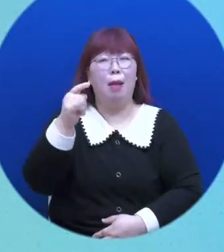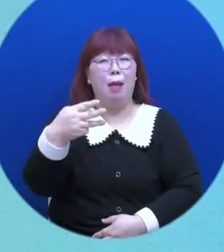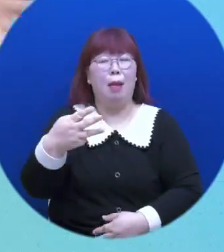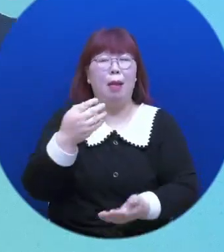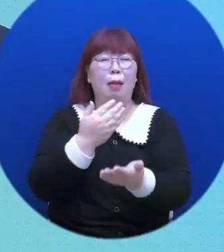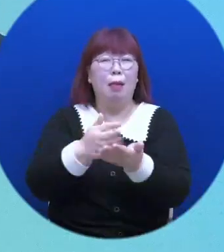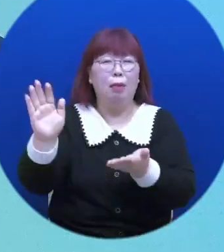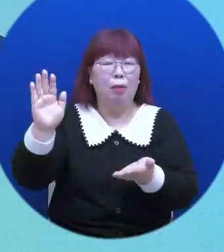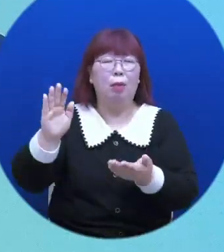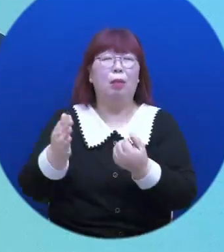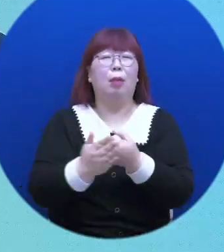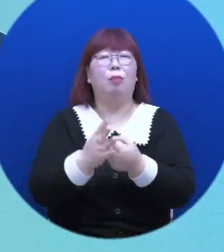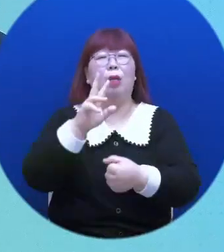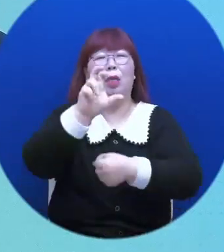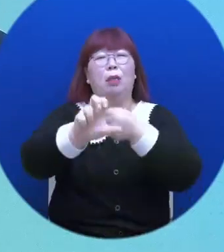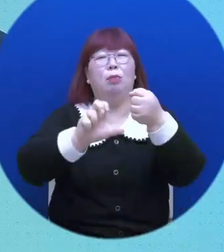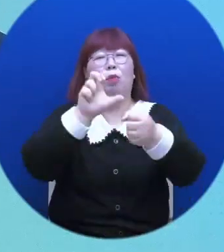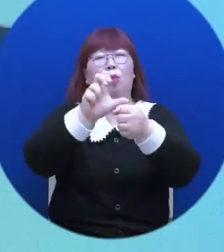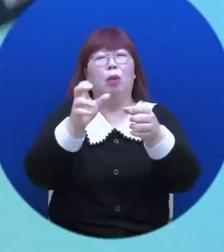25년이 지나요.